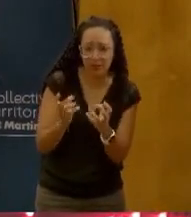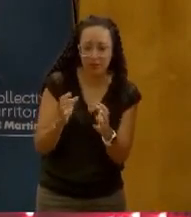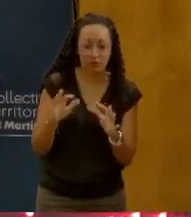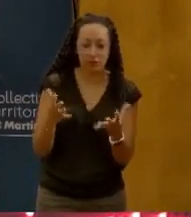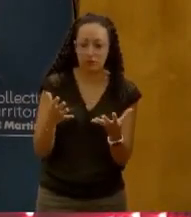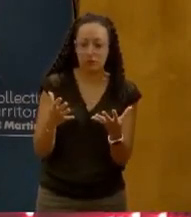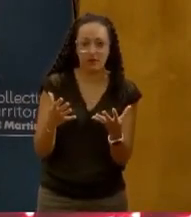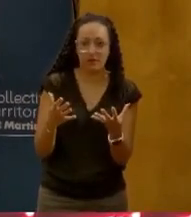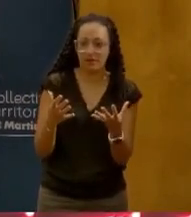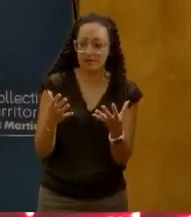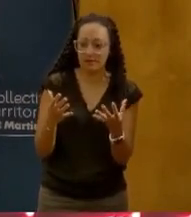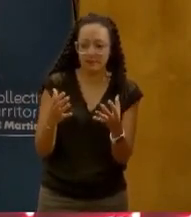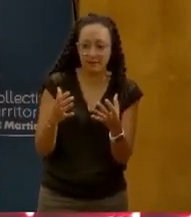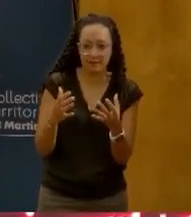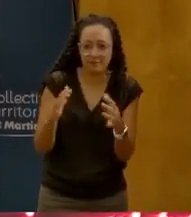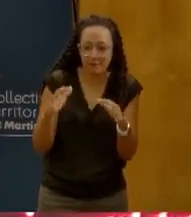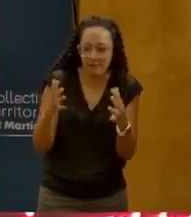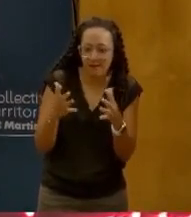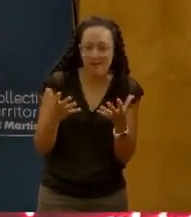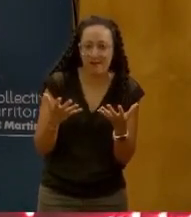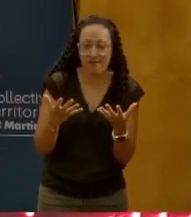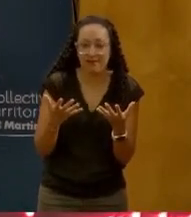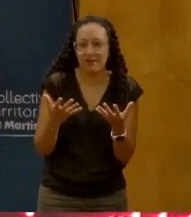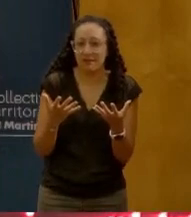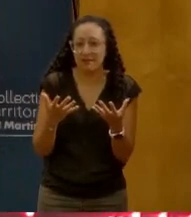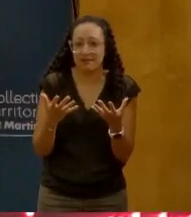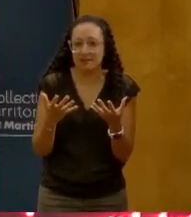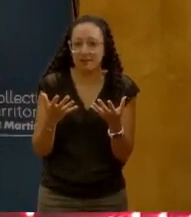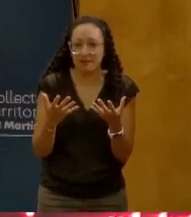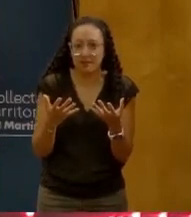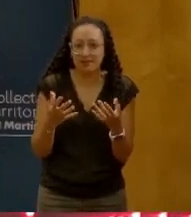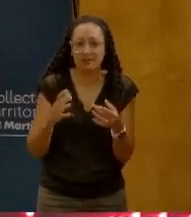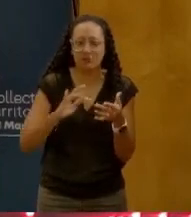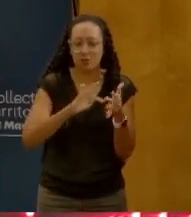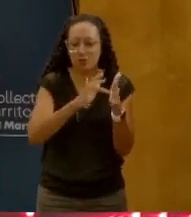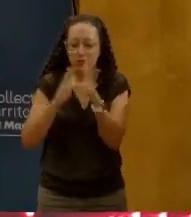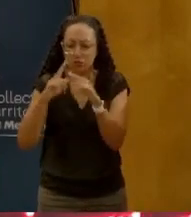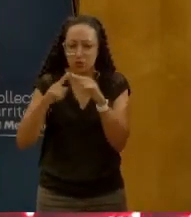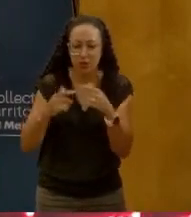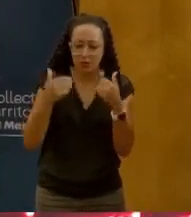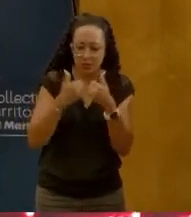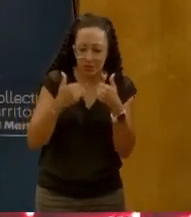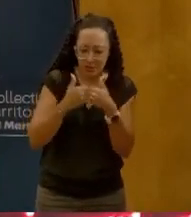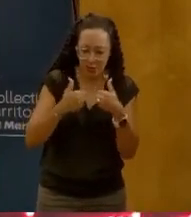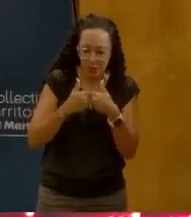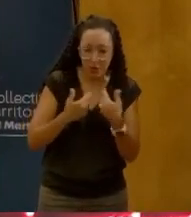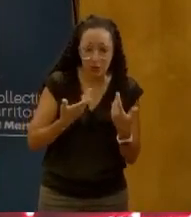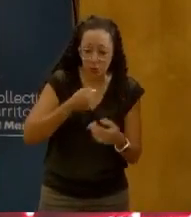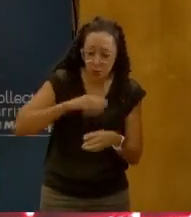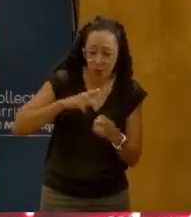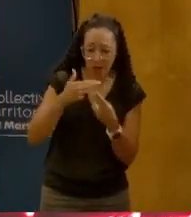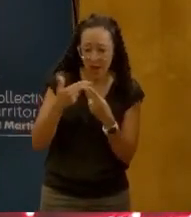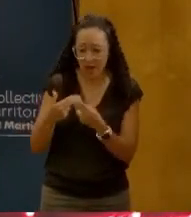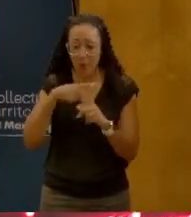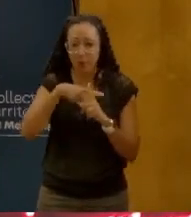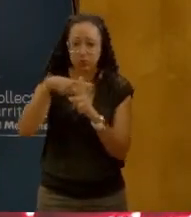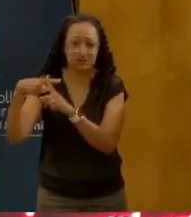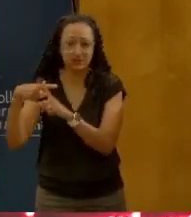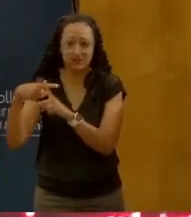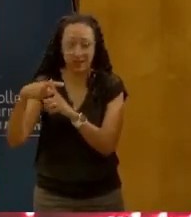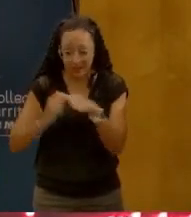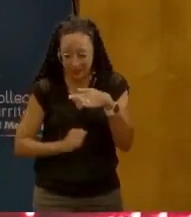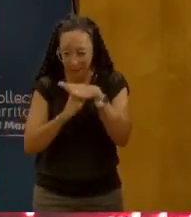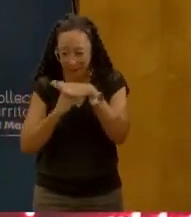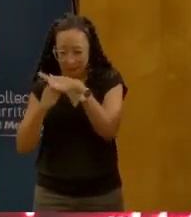aujourd'hui pour répondre à tout ce qui nous est demandé positivement et au